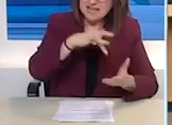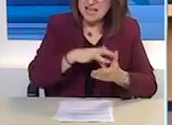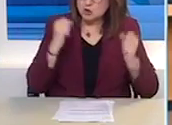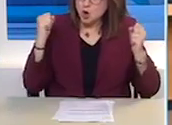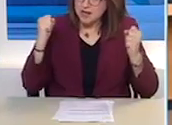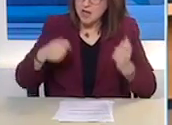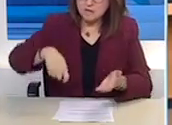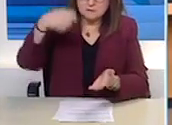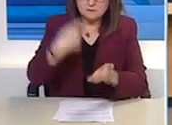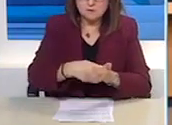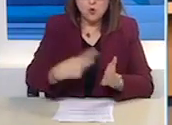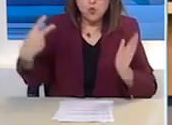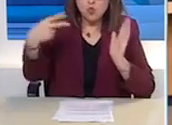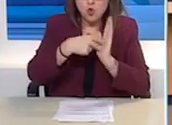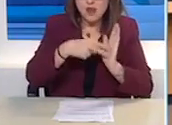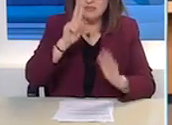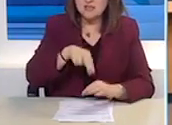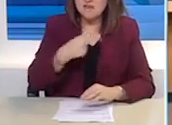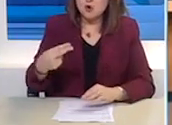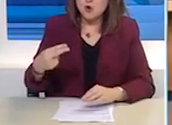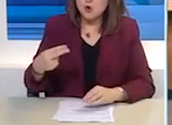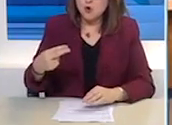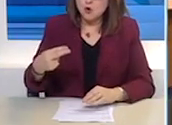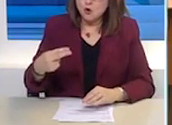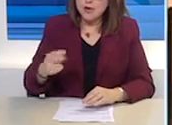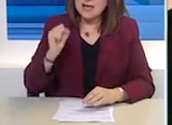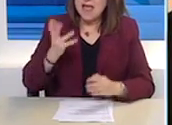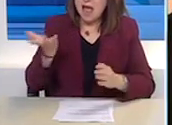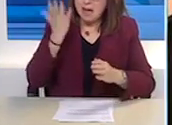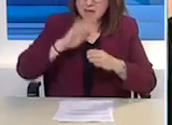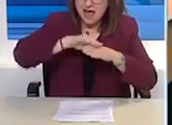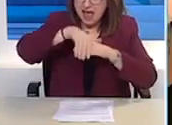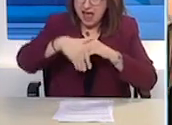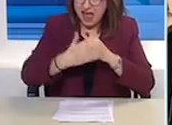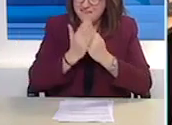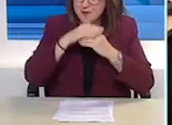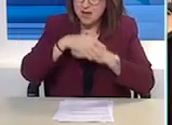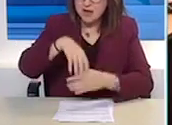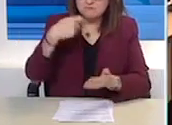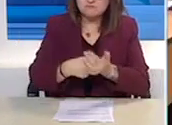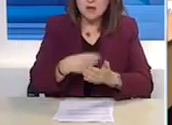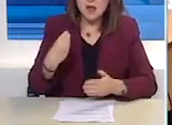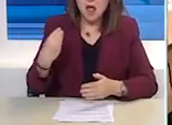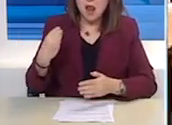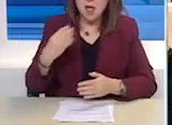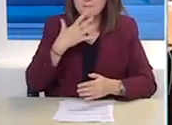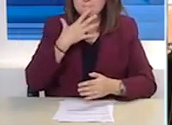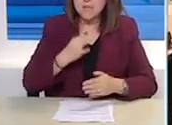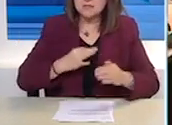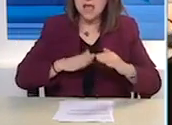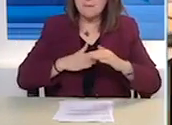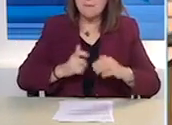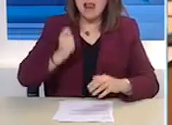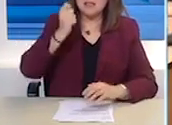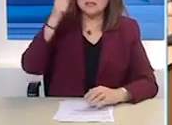στα 2.000 ευρώ, ενώ οι τυχόν εφημερίες τους σε νοσοκομεία θα αμείβονται με την αποζημίωση του επιμελητή Α. Πιστεύετε ότι προασπίζετε